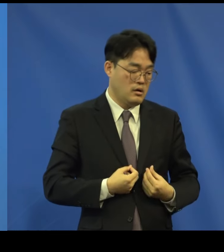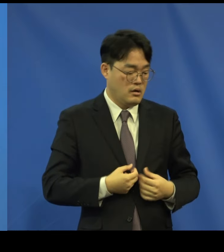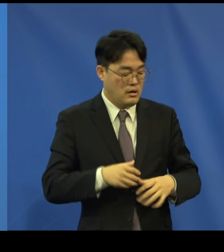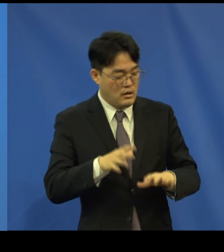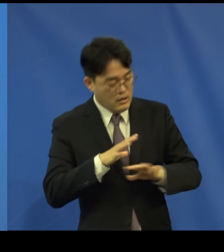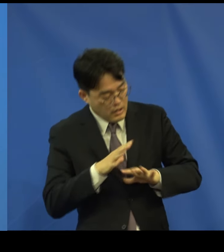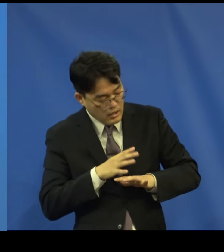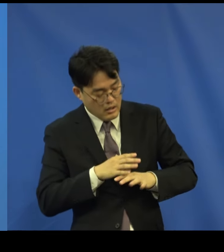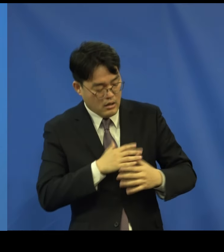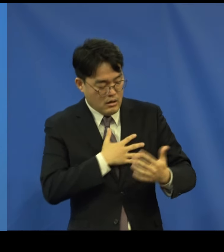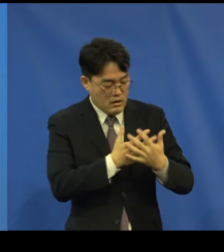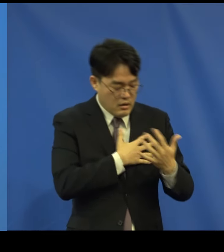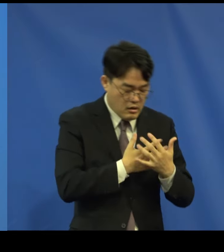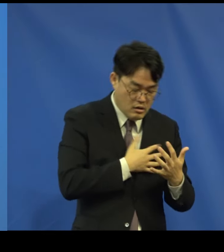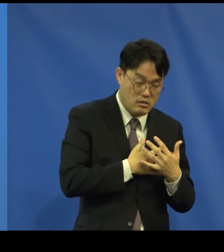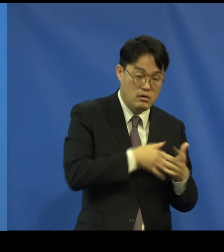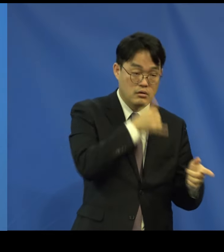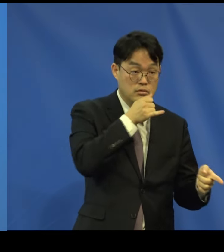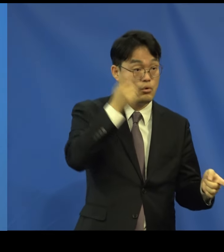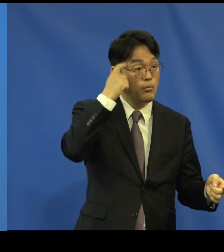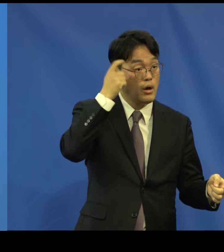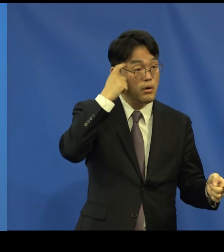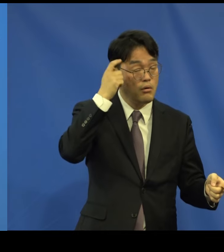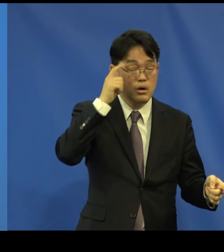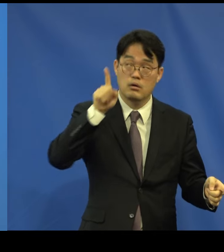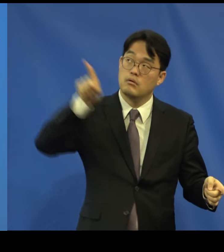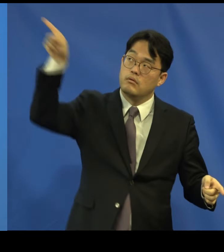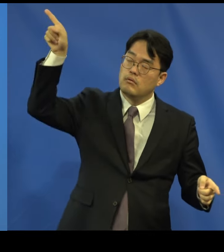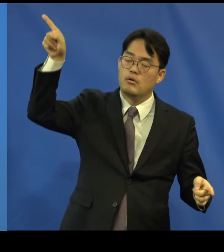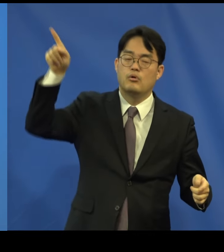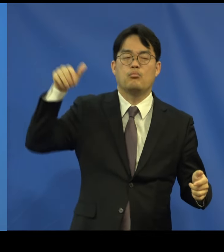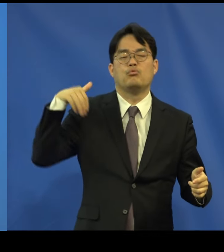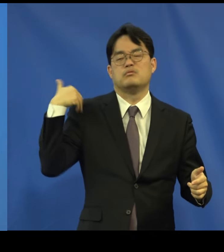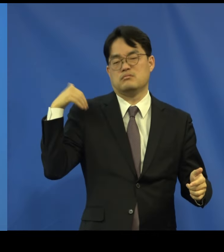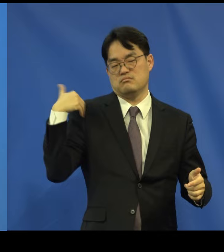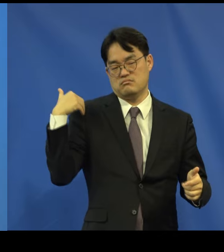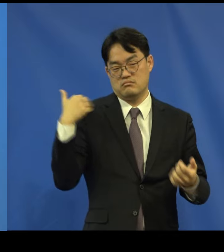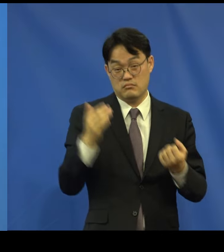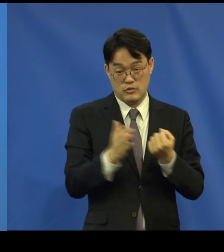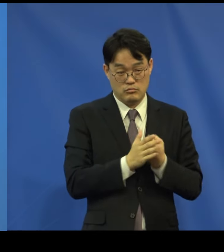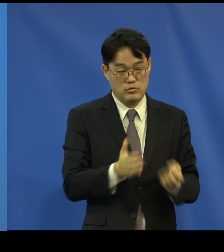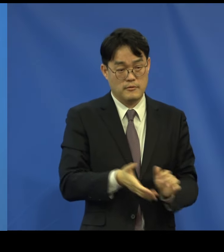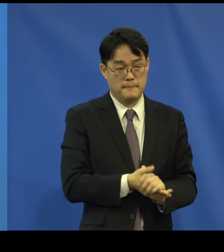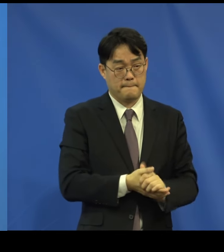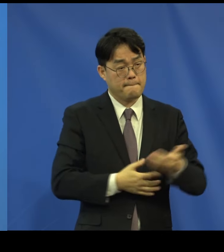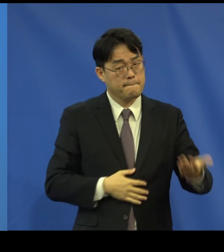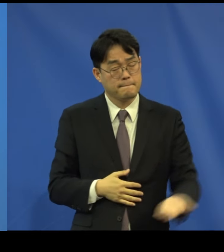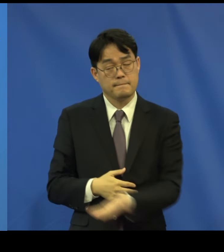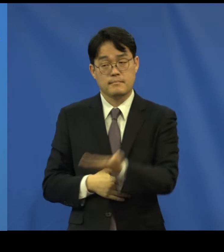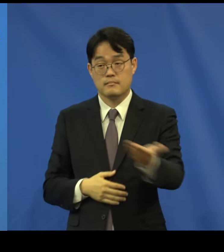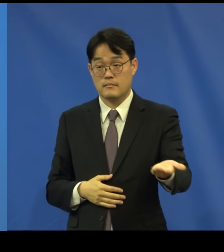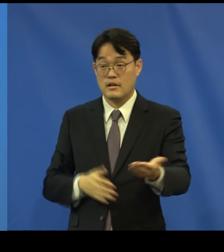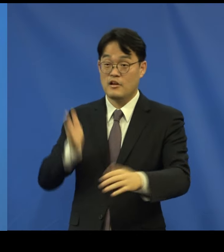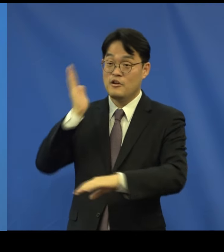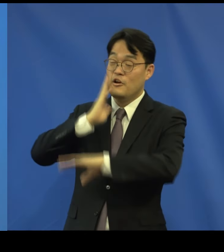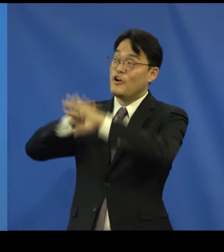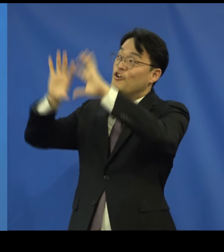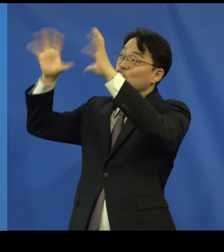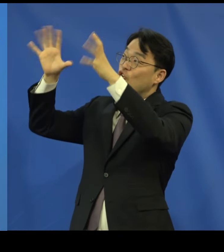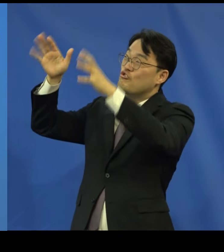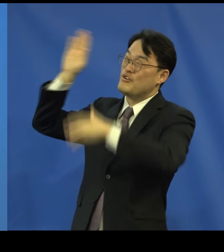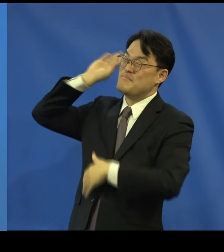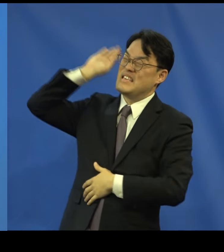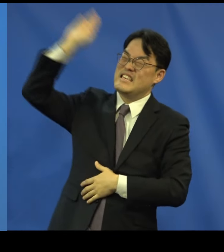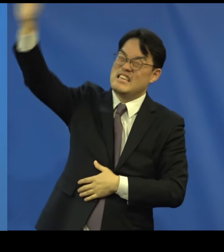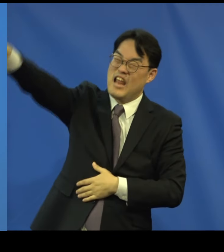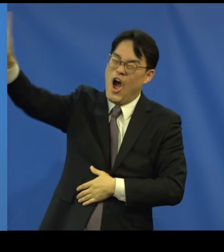그리스도인들조차도 천국에 대한 확신이 부족하면 그 죽음 앞에 당황해합니다. 여러분, 천국은 미래의 문제로만 보면 안 됩니다. 곧 다가올 천국에 대한